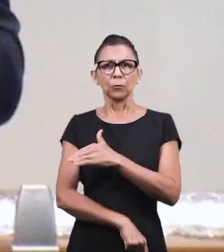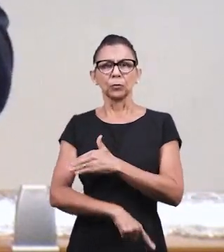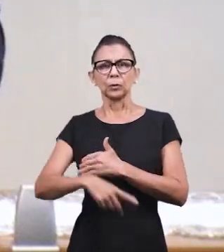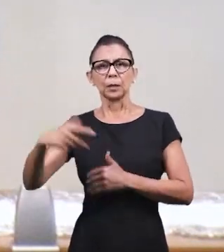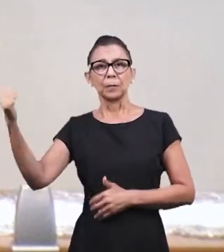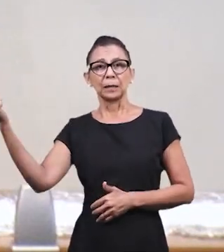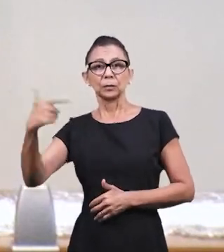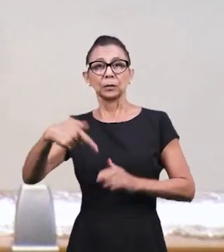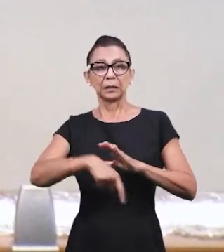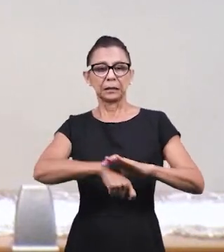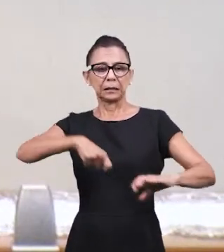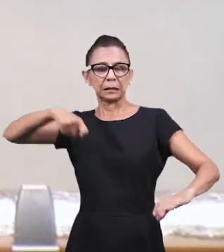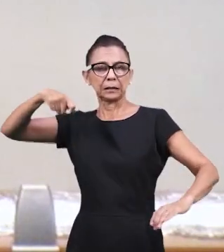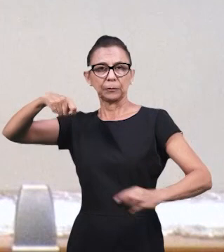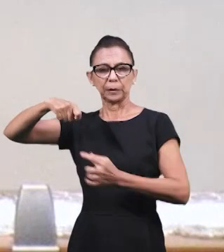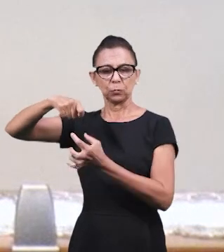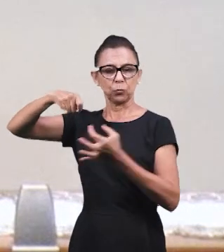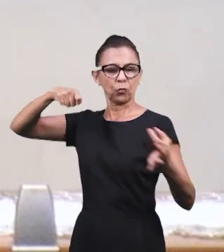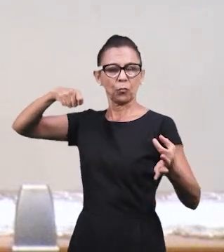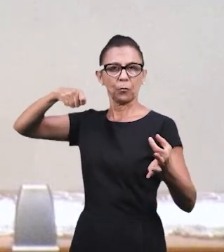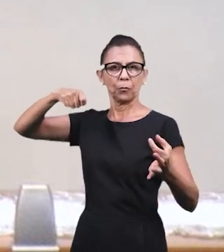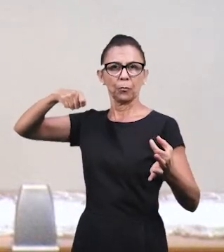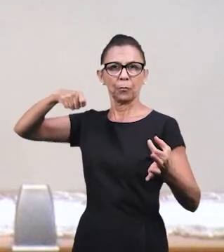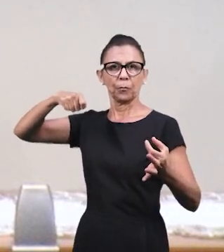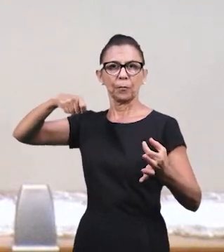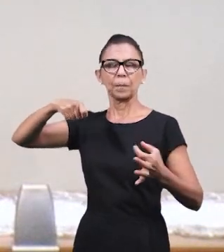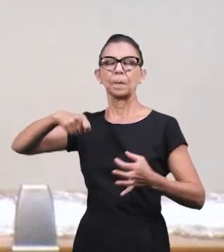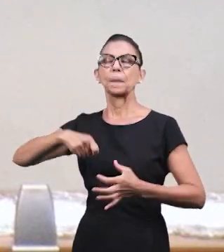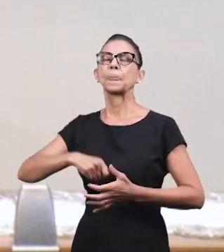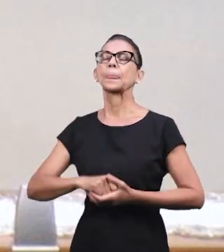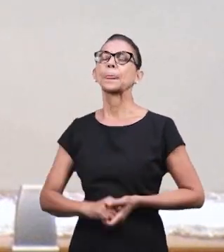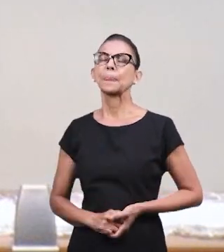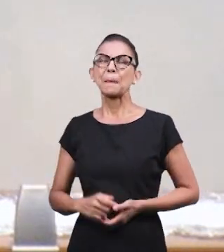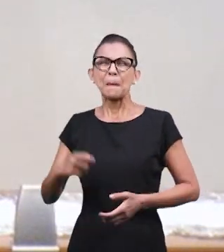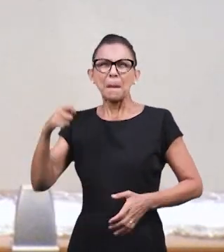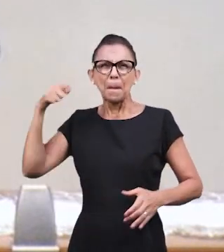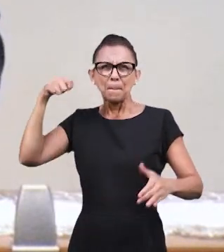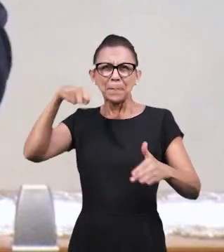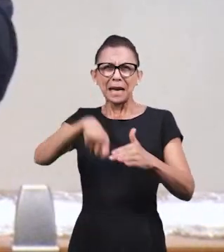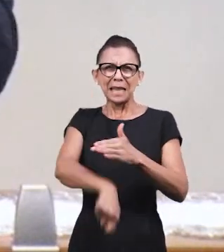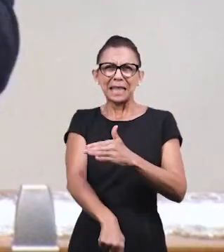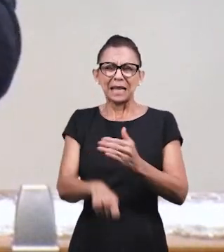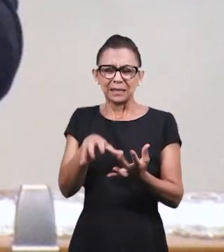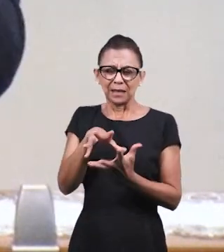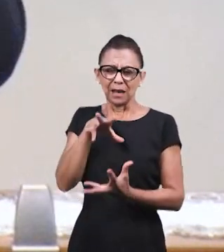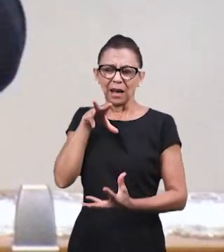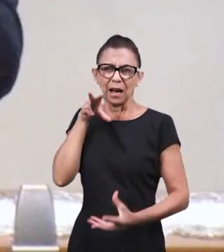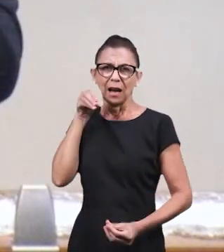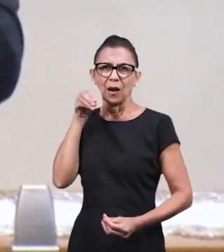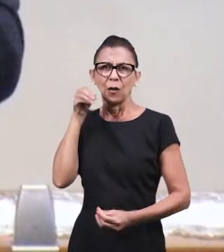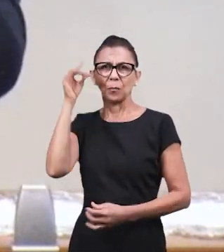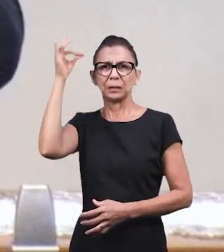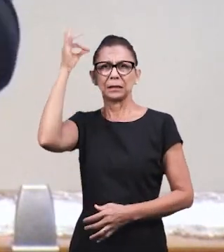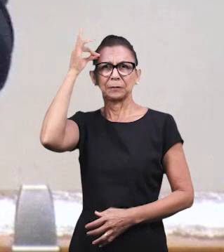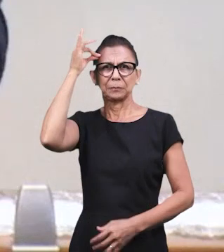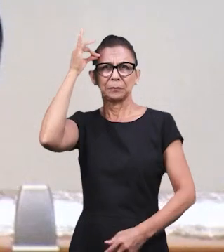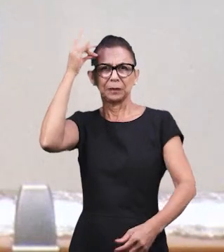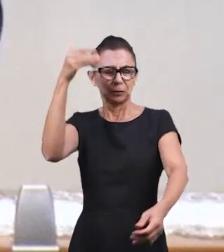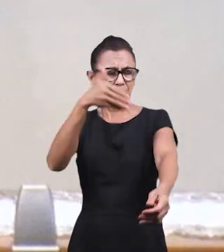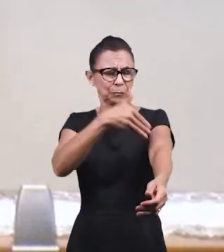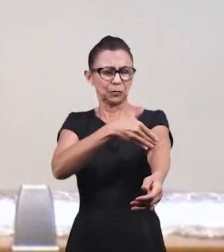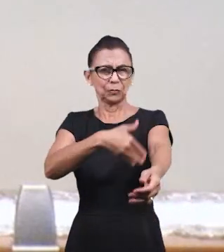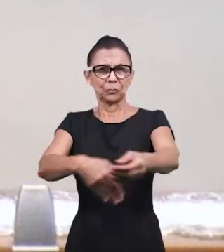всякого меча обоюдоострого она проникает а разделение души и духа составов а мозгов